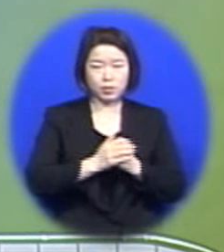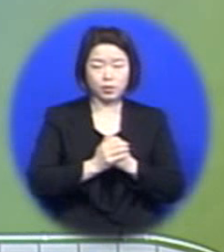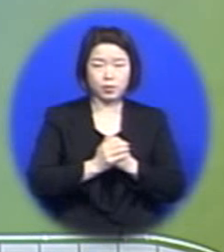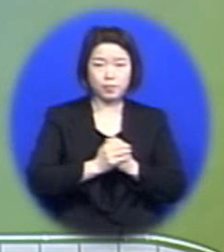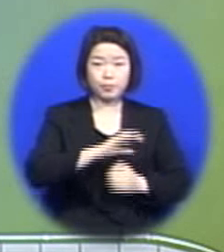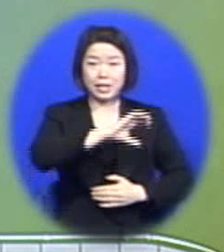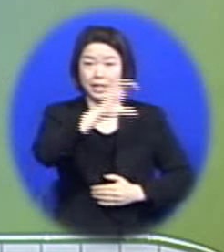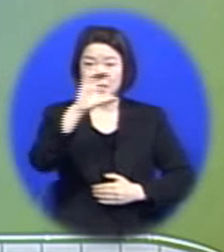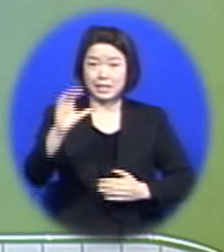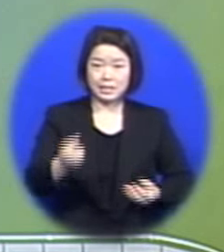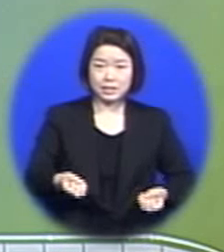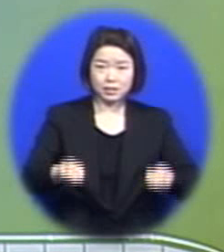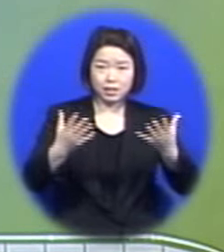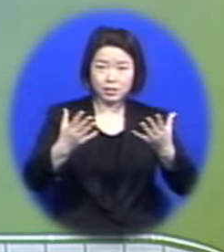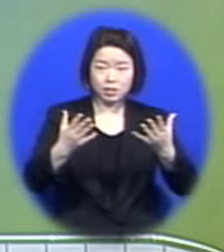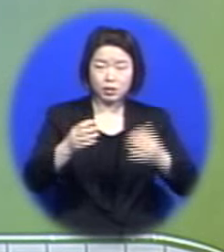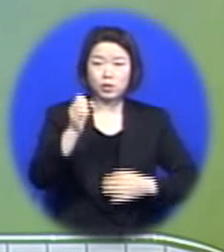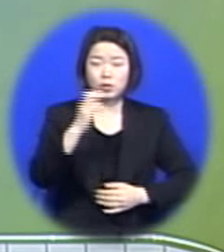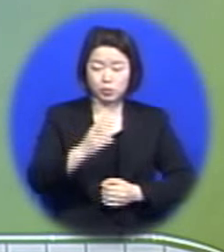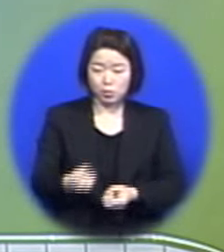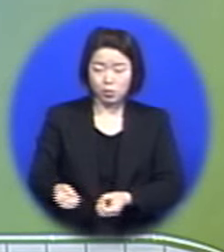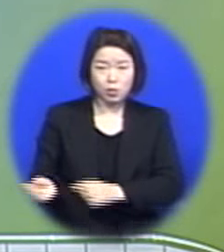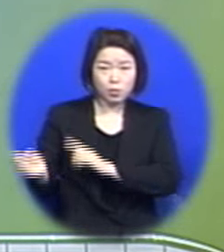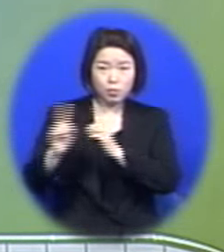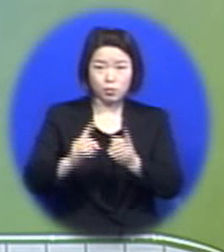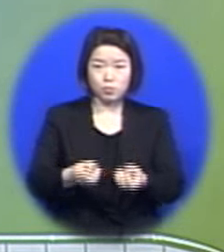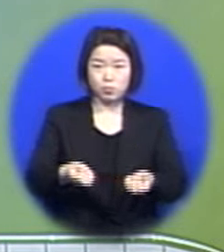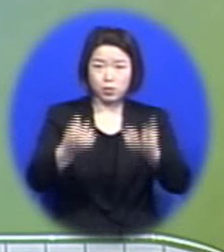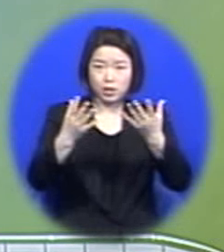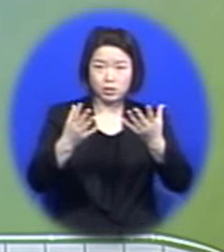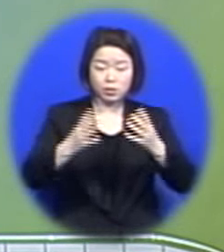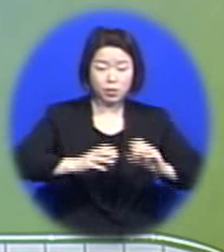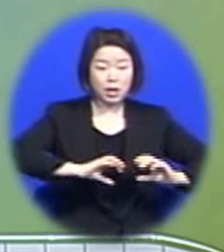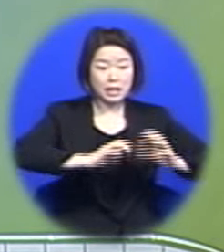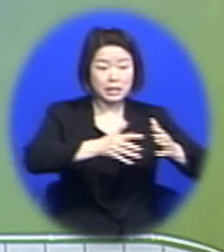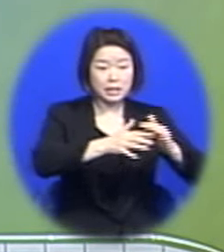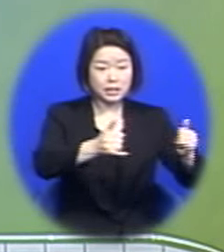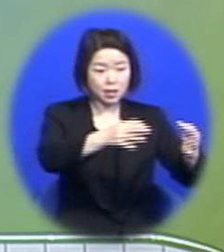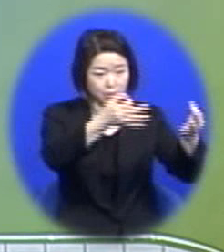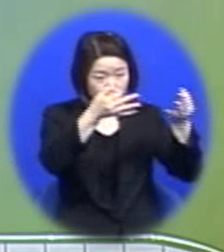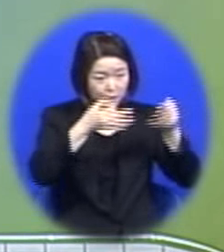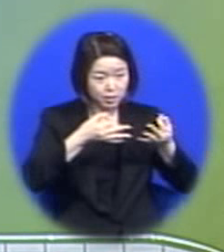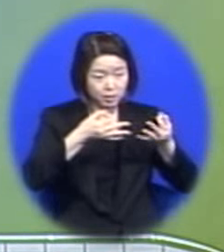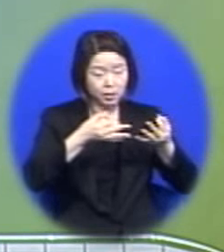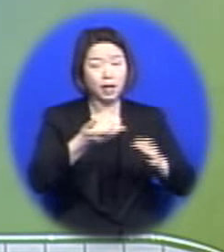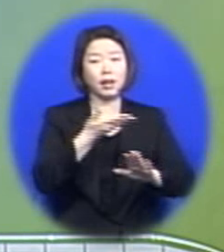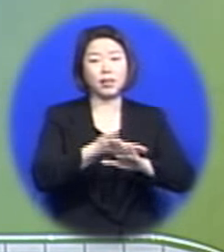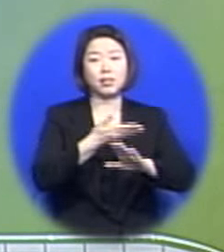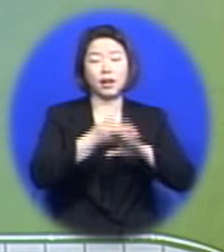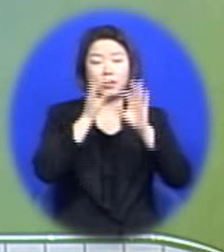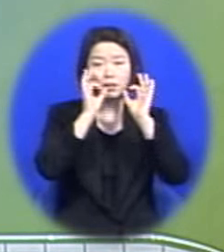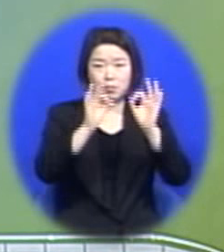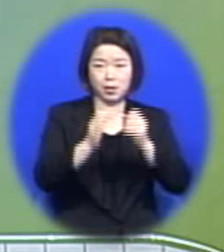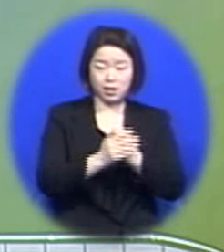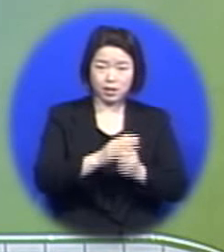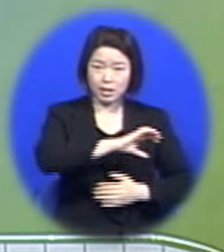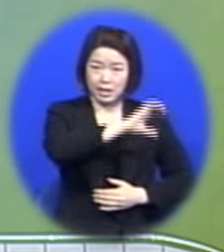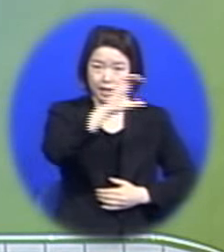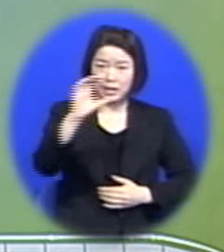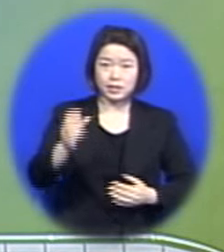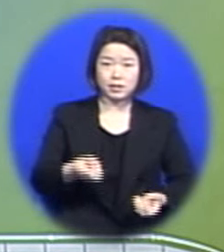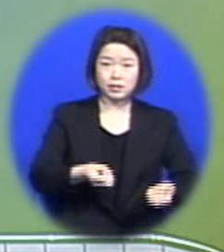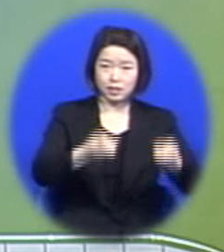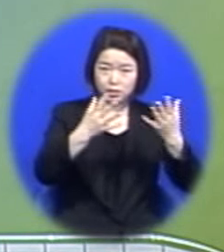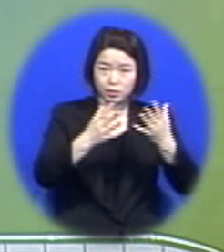성탄절과 부활절을 세상 사람들이 전혀 다르게 반응합니다. 성탄절은 다른 종교인들도 예수를 안